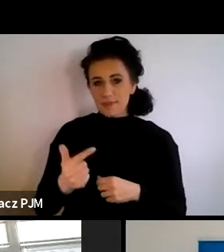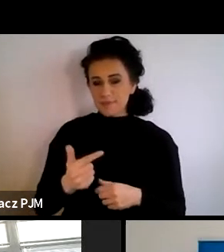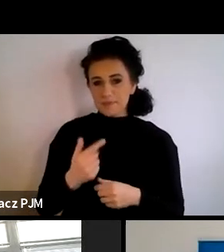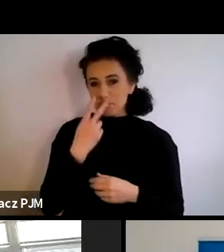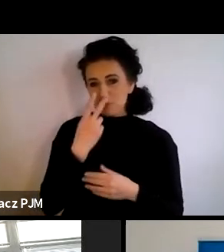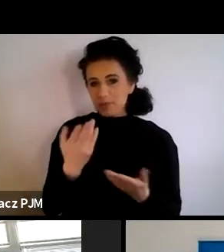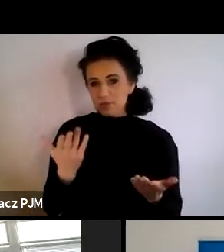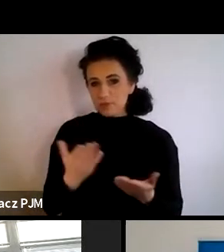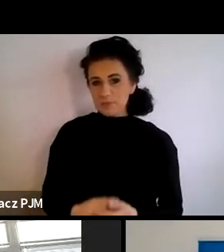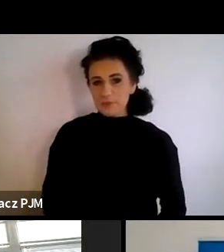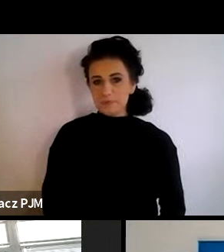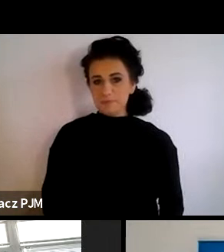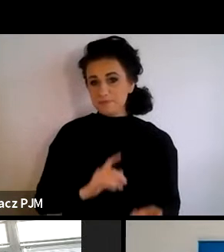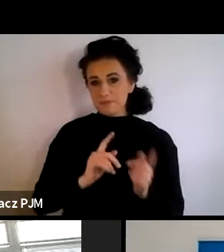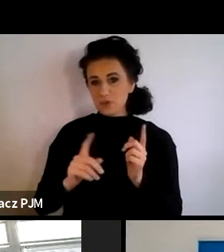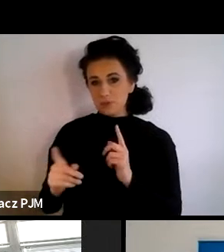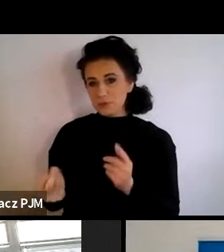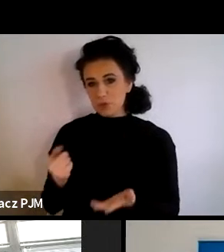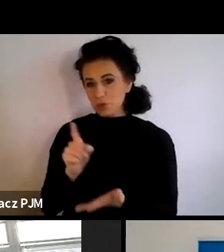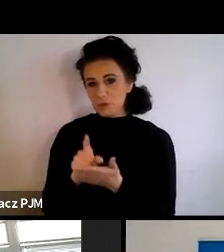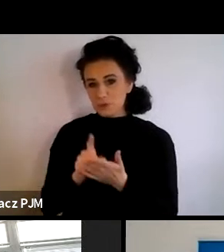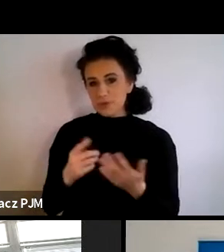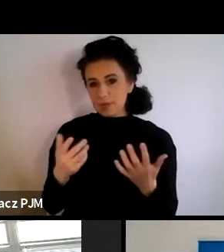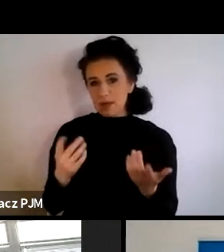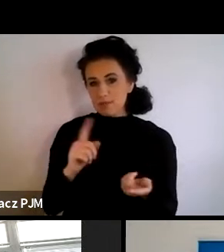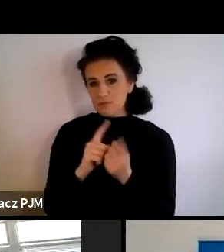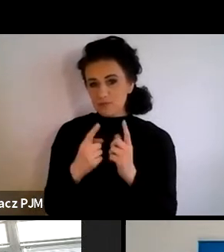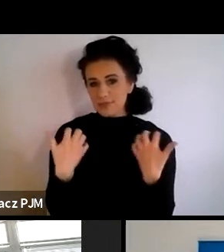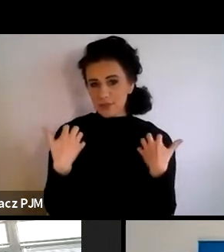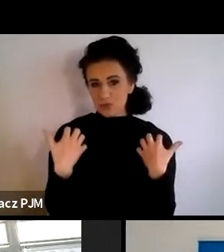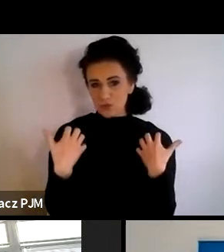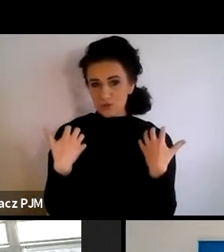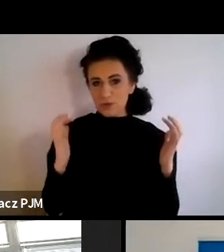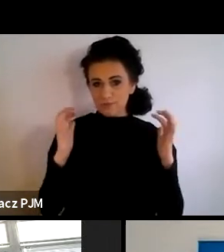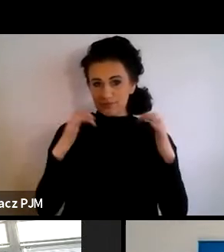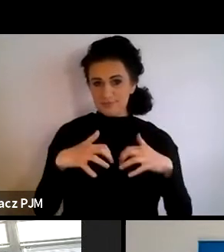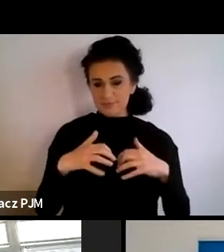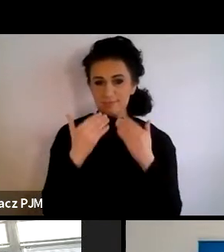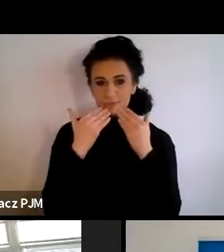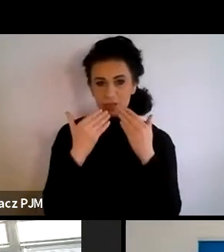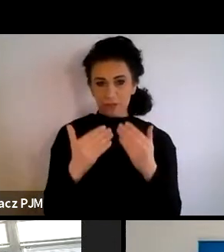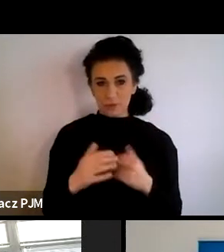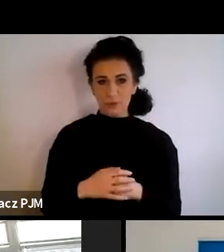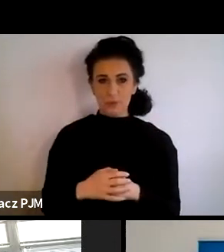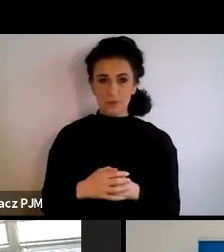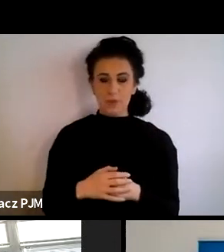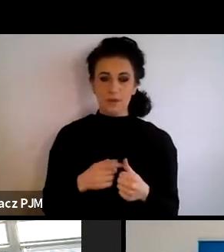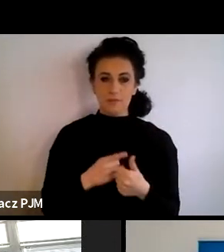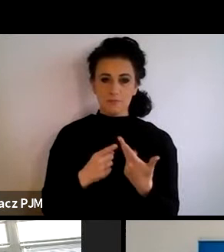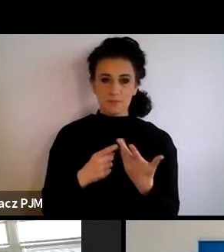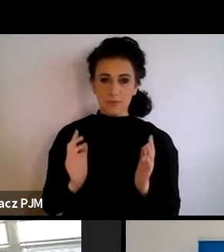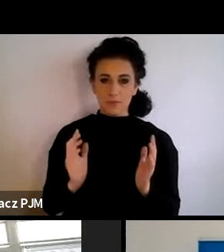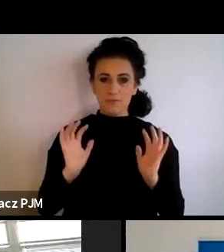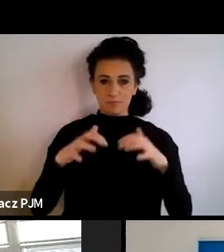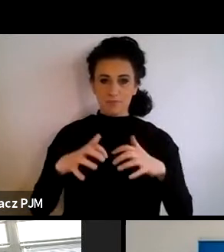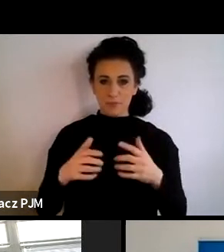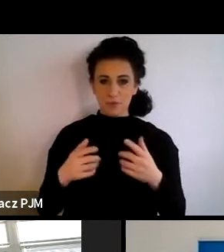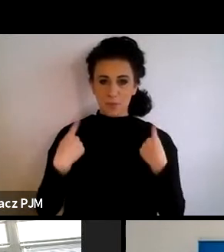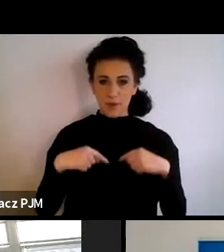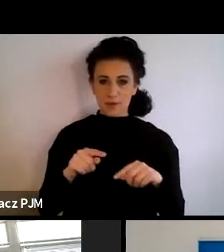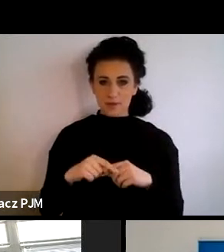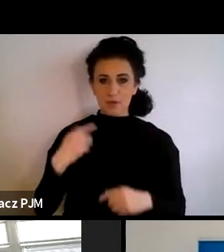szybciej spotkać w takim właśnie oto gronie. Dziękuję za tą szeroką obecność, bo naprawdę